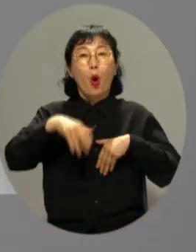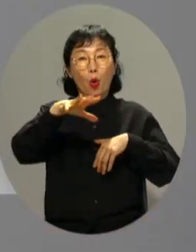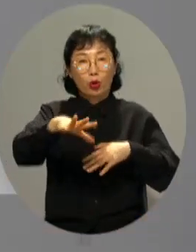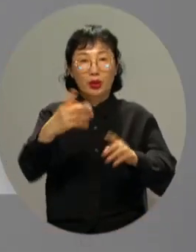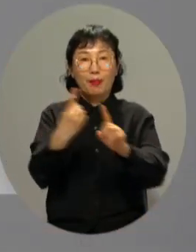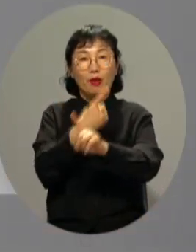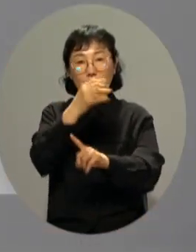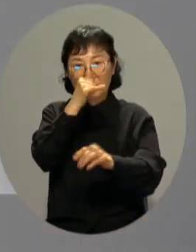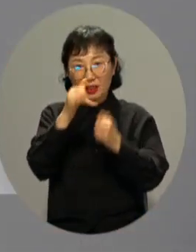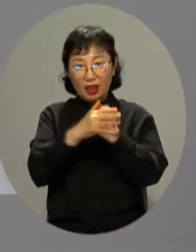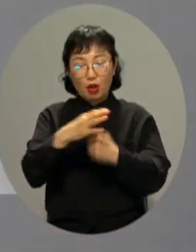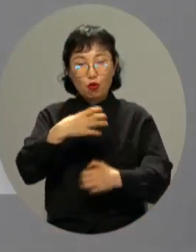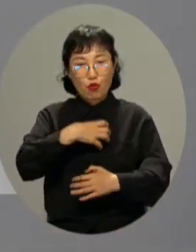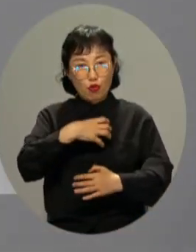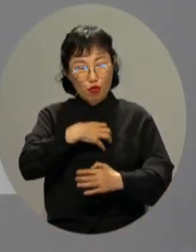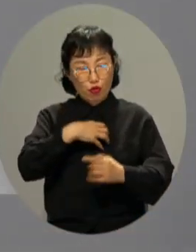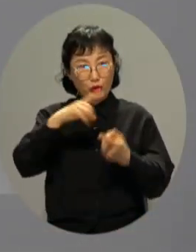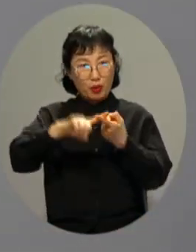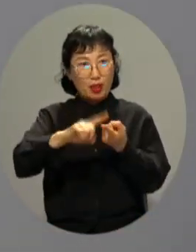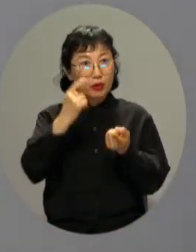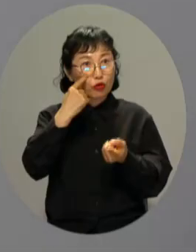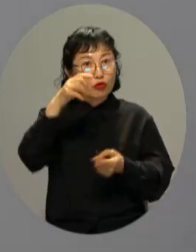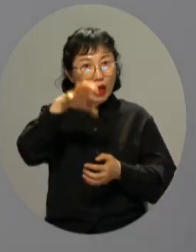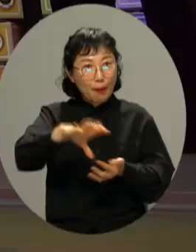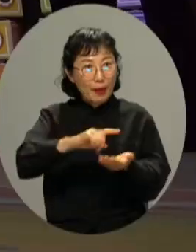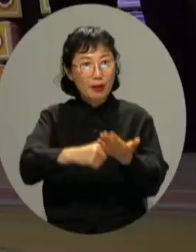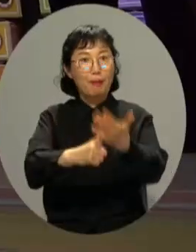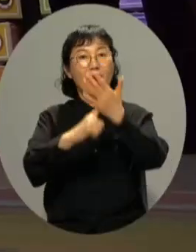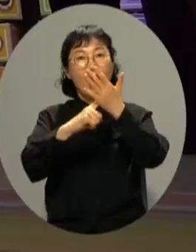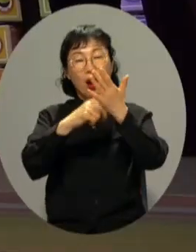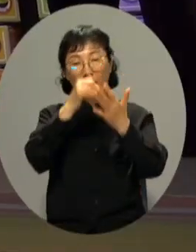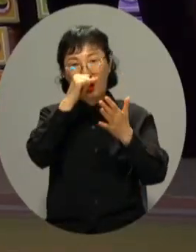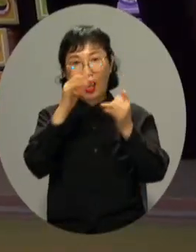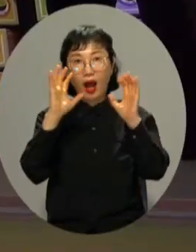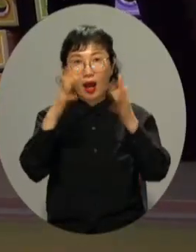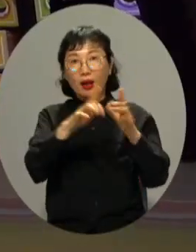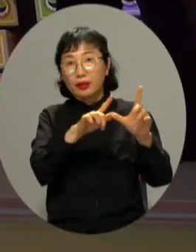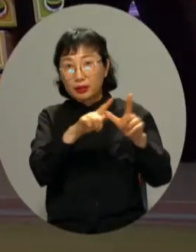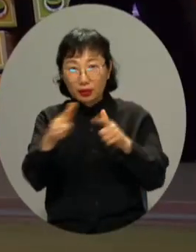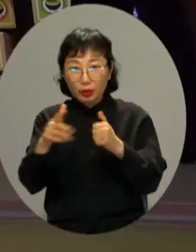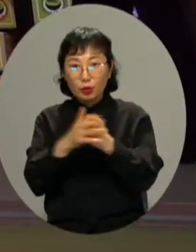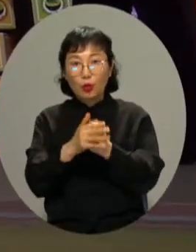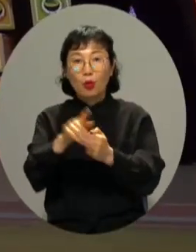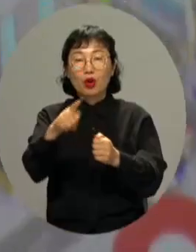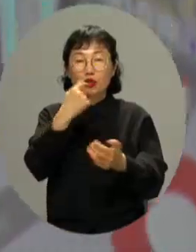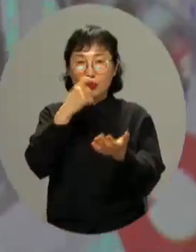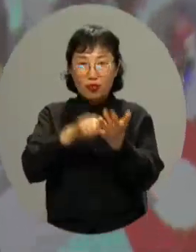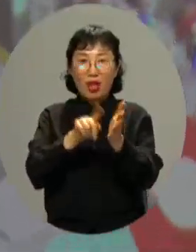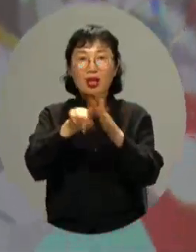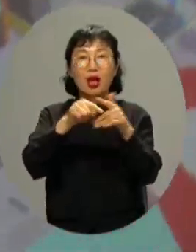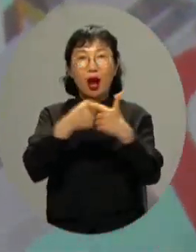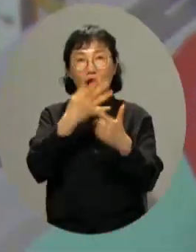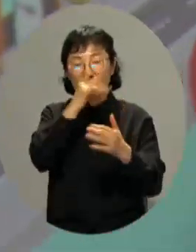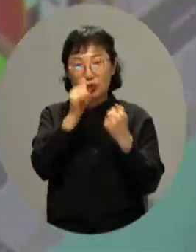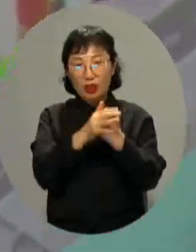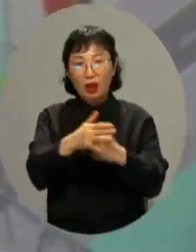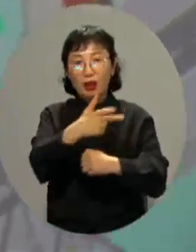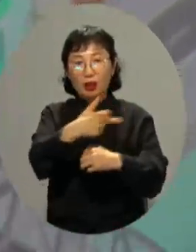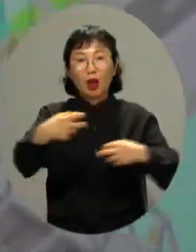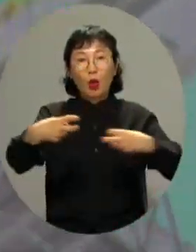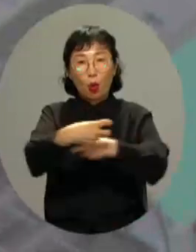수 있다는 위기 시나리오가 눈앞에 펼쳐집니다. 어린이들도 쉽게 이해할 수 있도록 대중교통